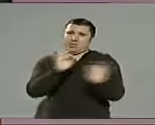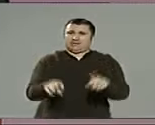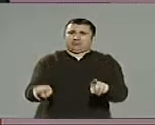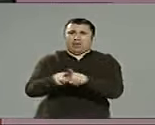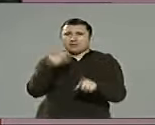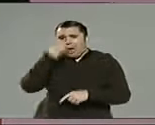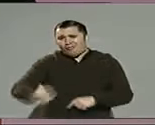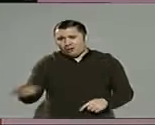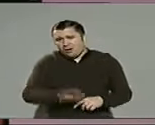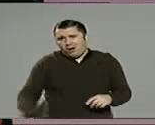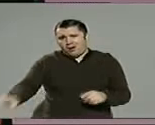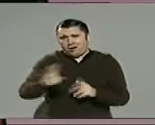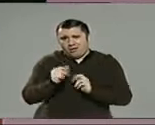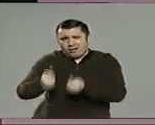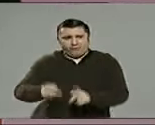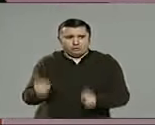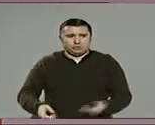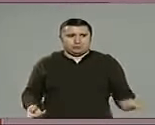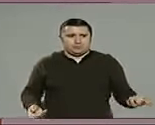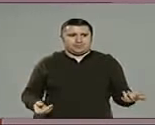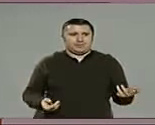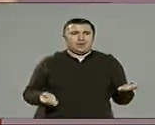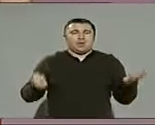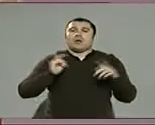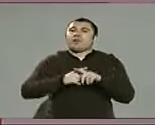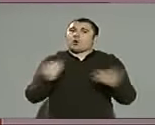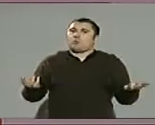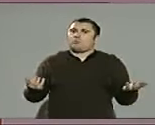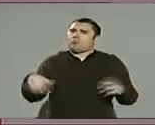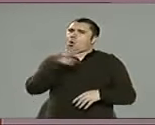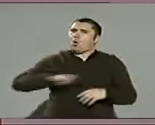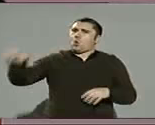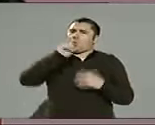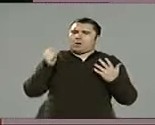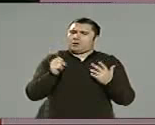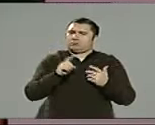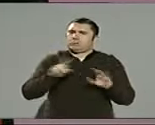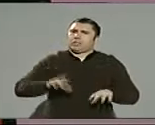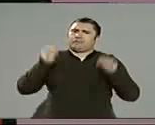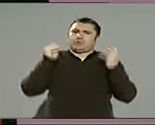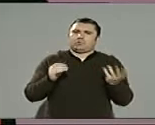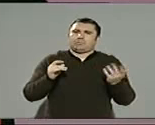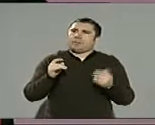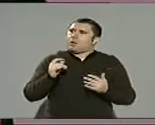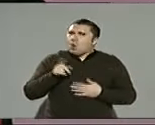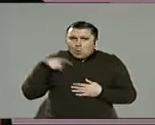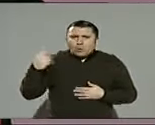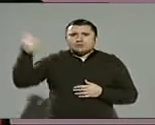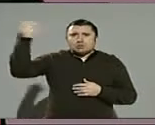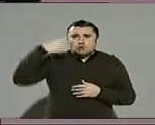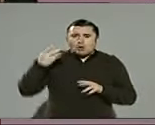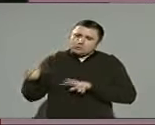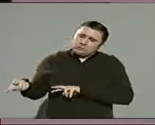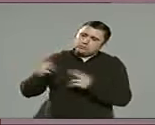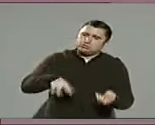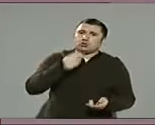Und warum fangen wir eigentlich damit in Europa nicht an, unsere Sonne zu Strom und gleichzeitig zu Arbeitsplätzen zu